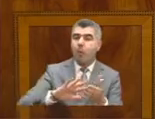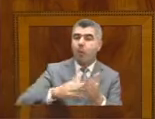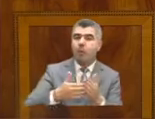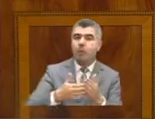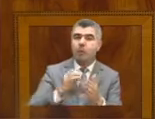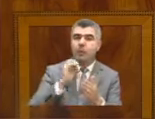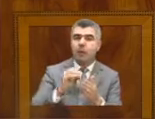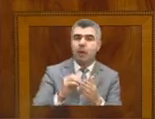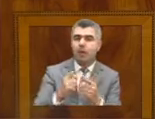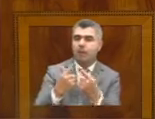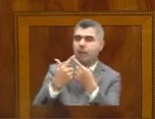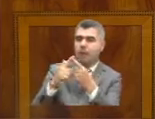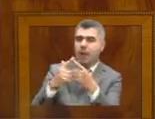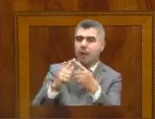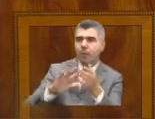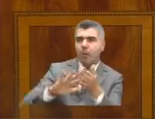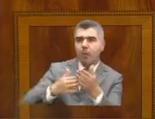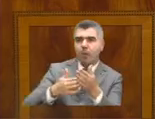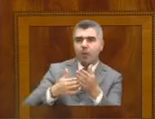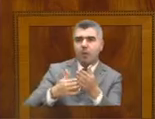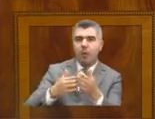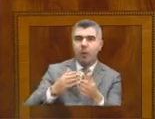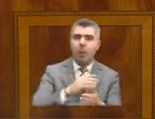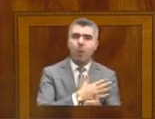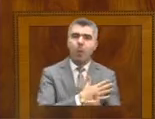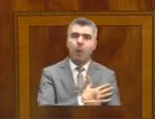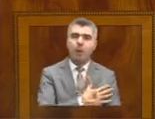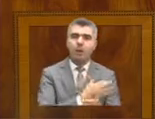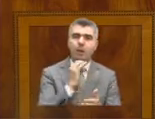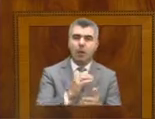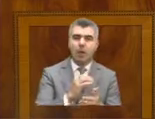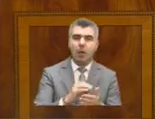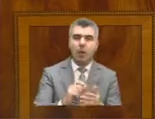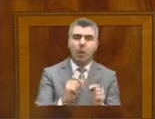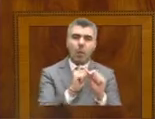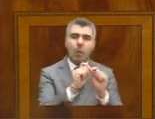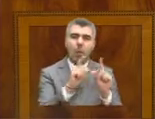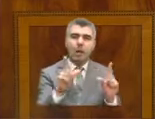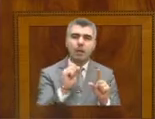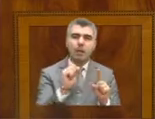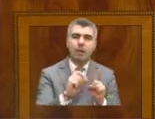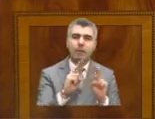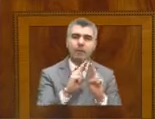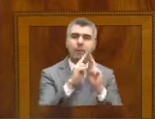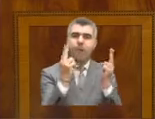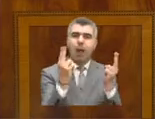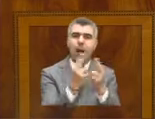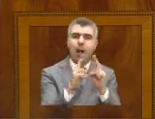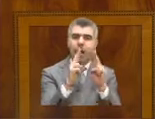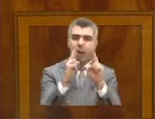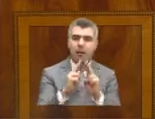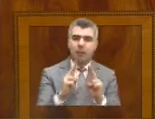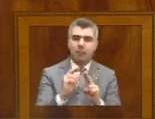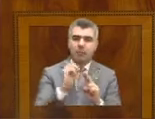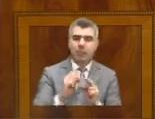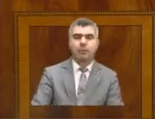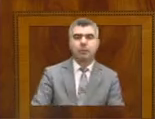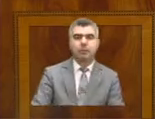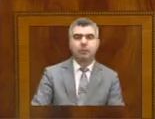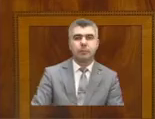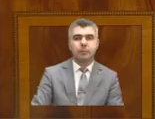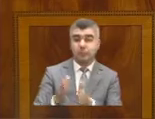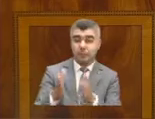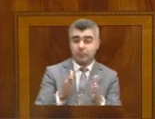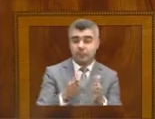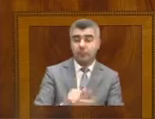النسيج الهويات الوطني ومن الانفتاح على التطورات التي يعرفها العالم. وقد عرفت